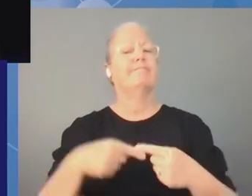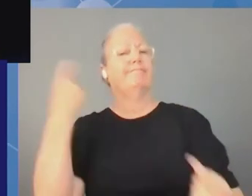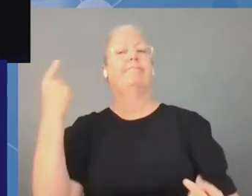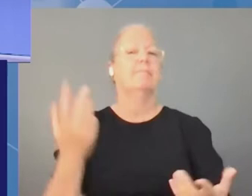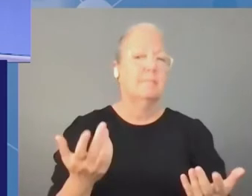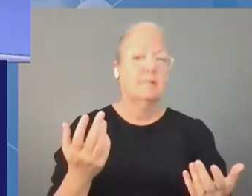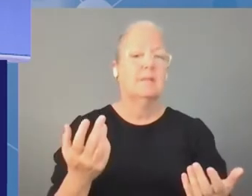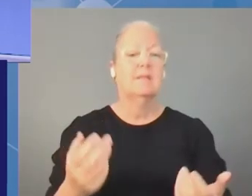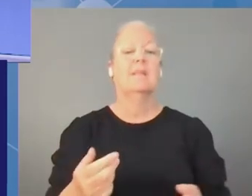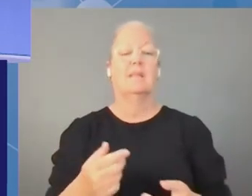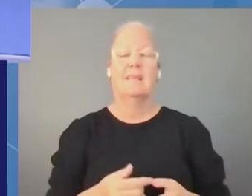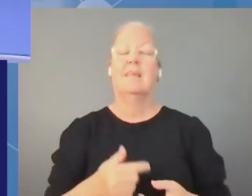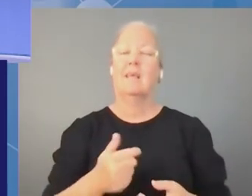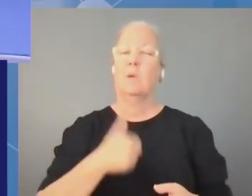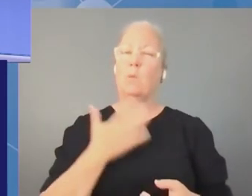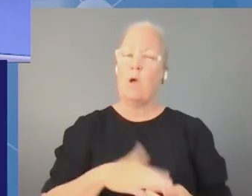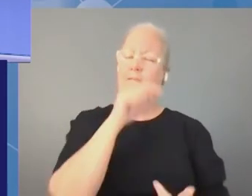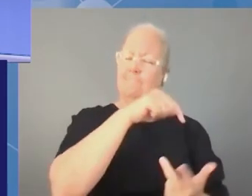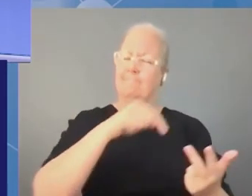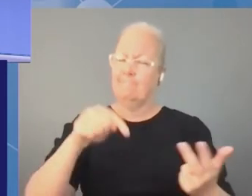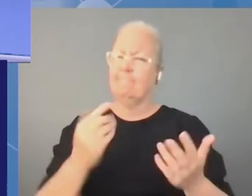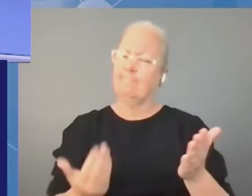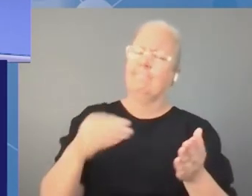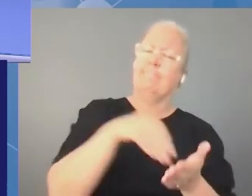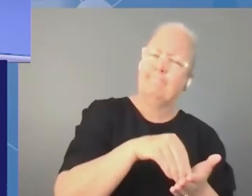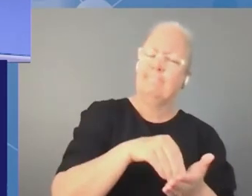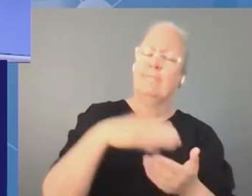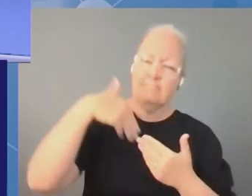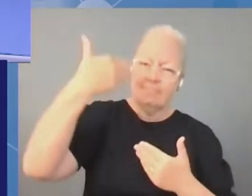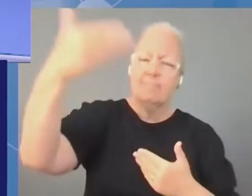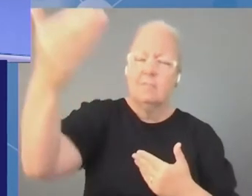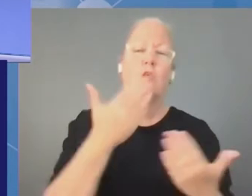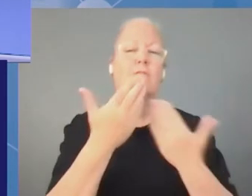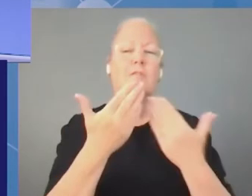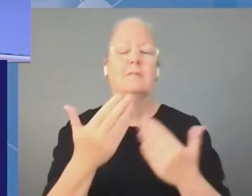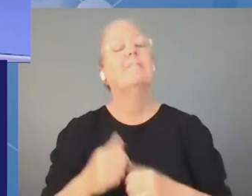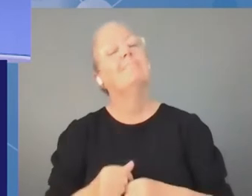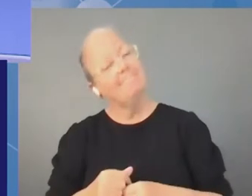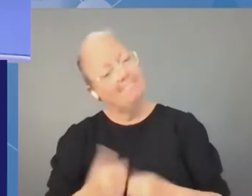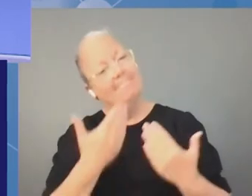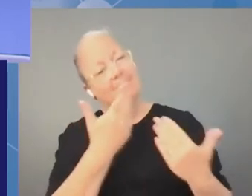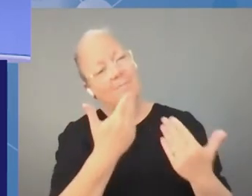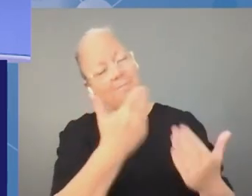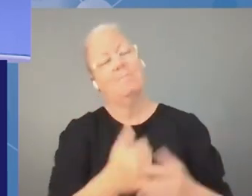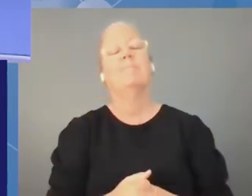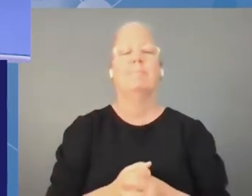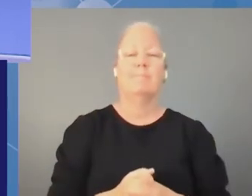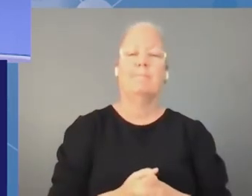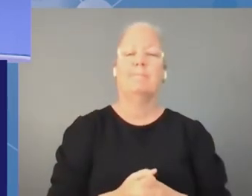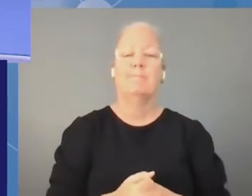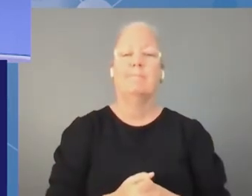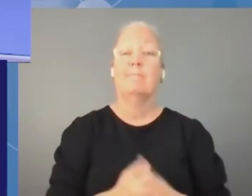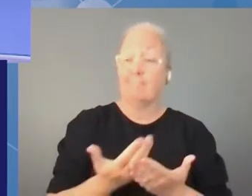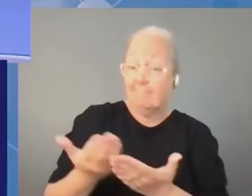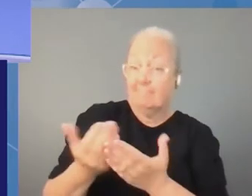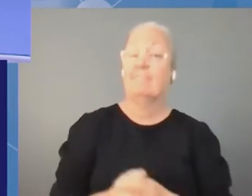方式，我们可以也考虑参与这样的一个方式。谢谢谢谢这个，我相信这个